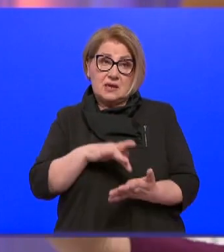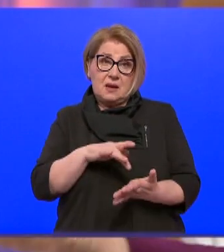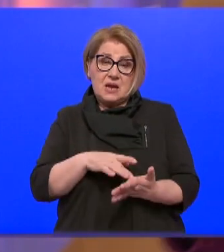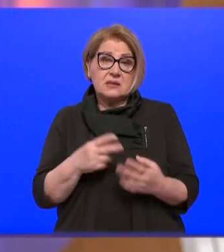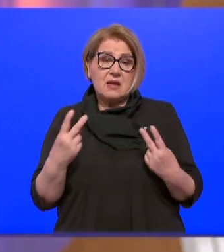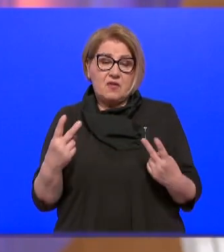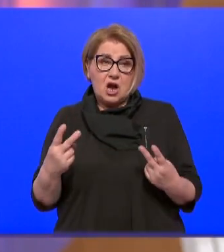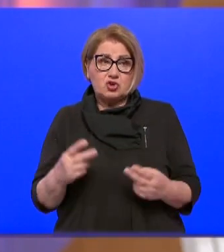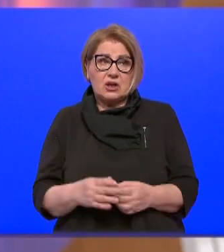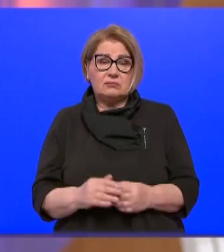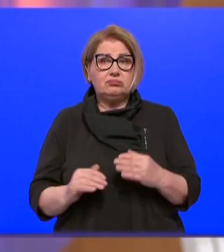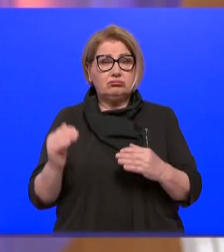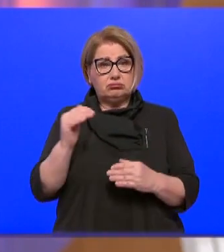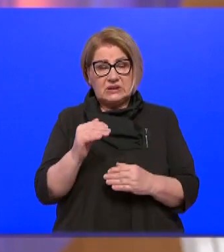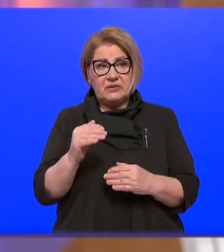na visokim